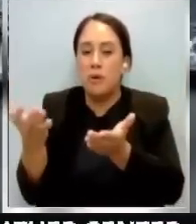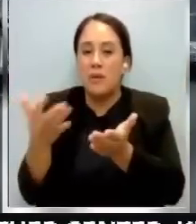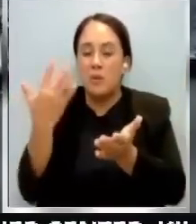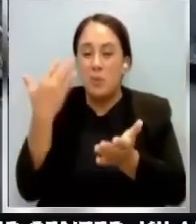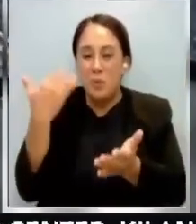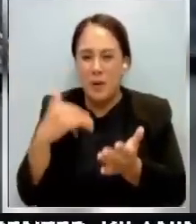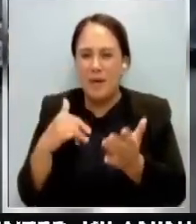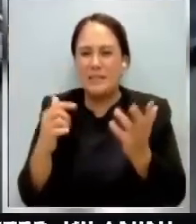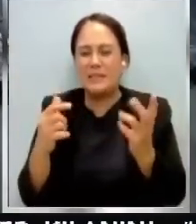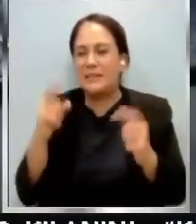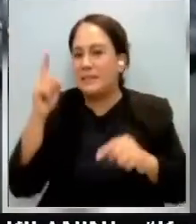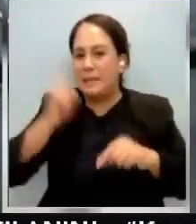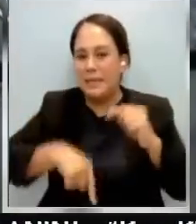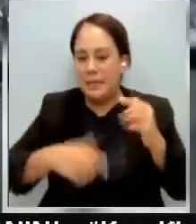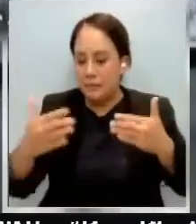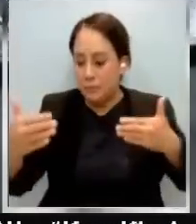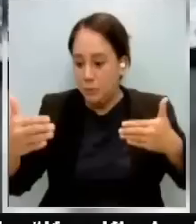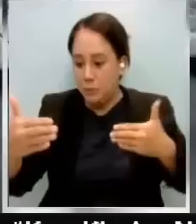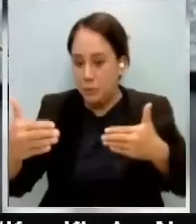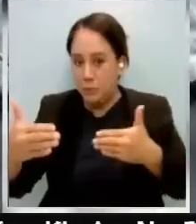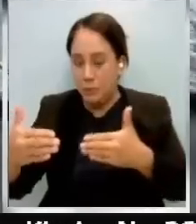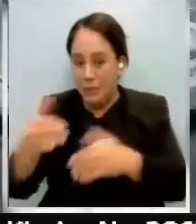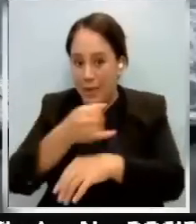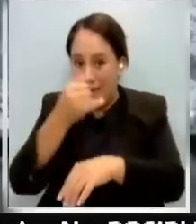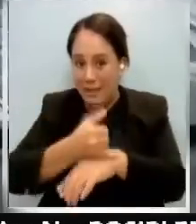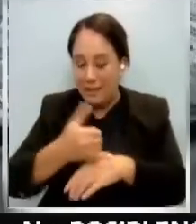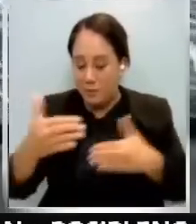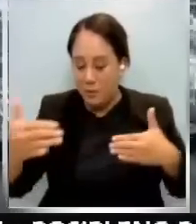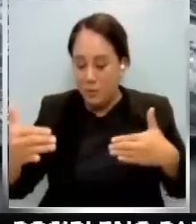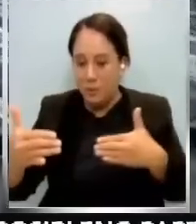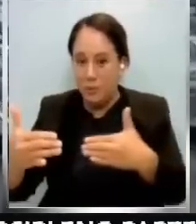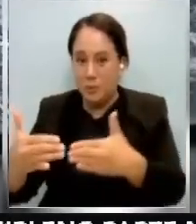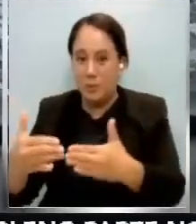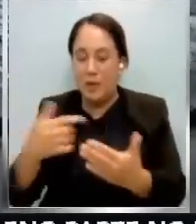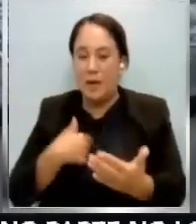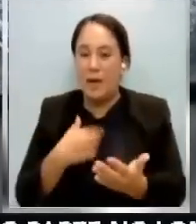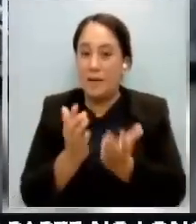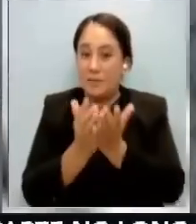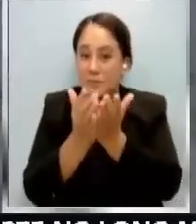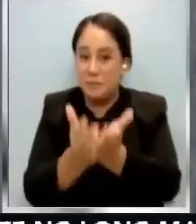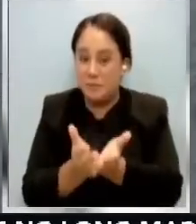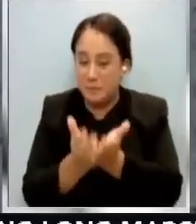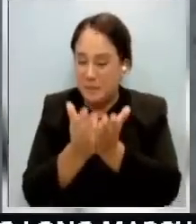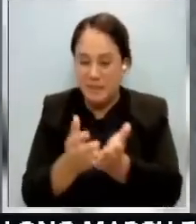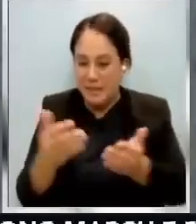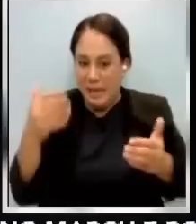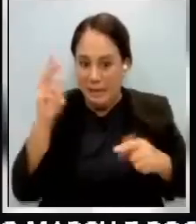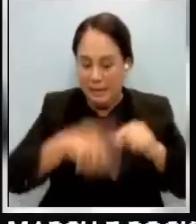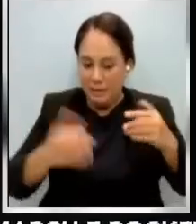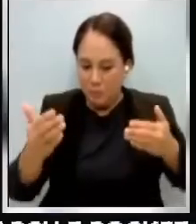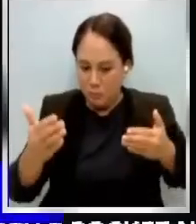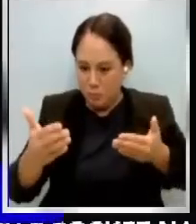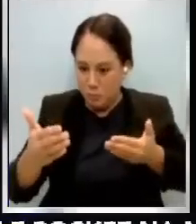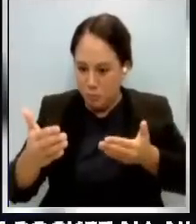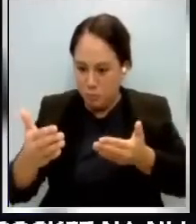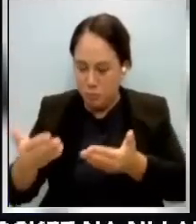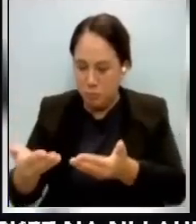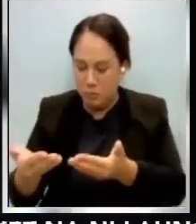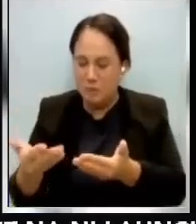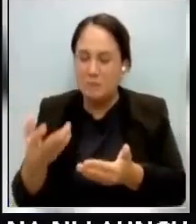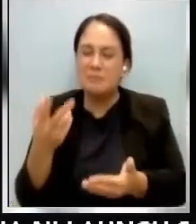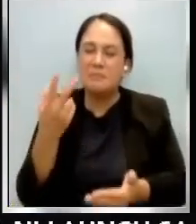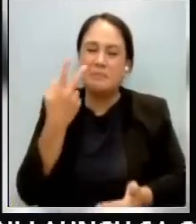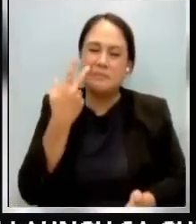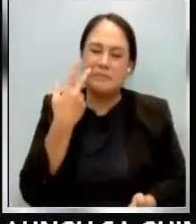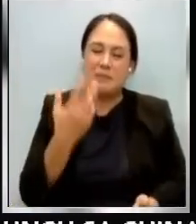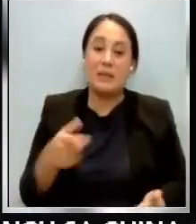kayang idikit sa Pag-asa Island itong BRP Francisco Dagohoy. At yan muna ang latest mula rito sa West